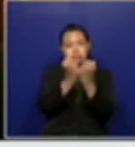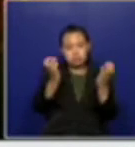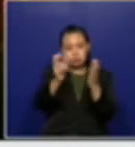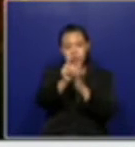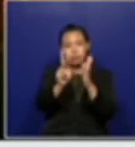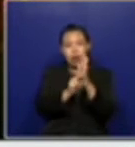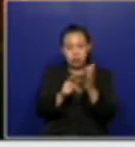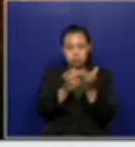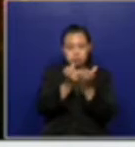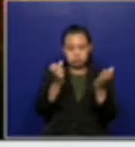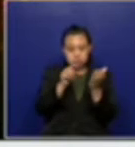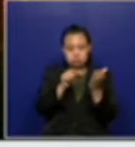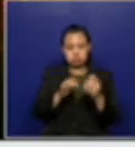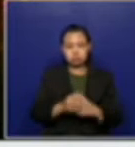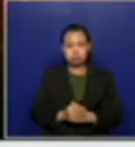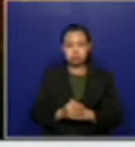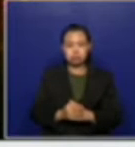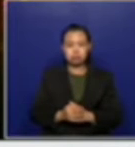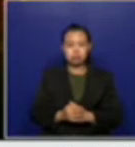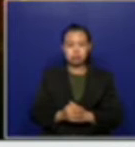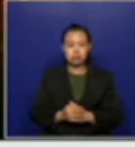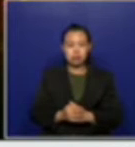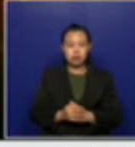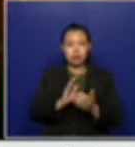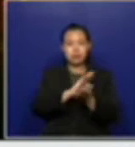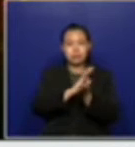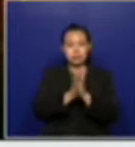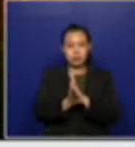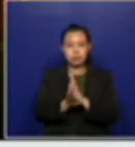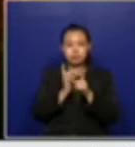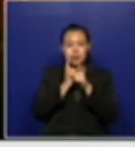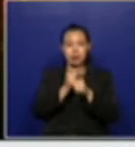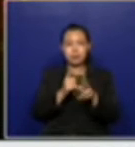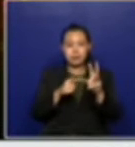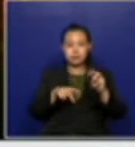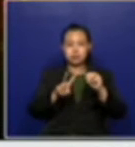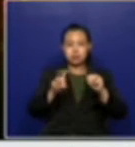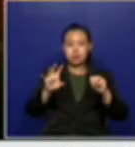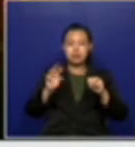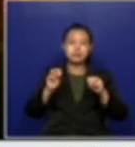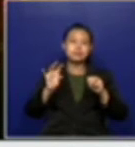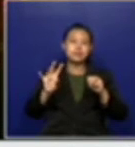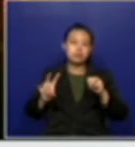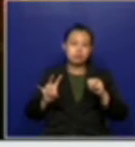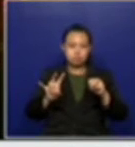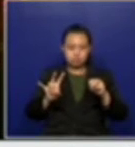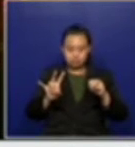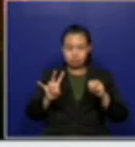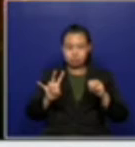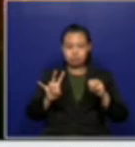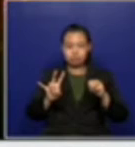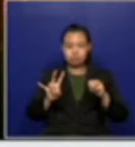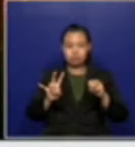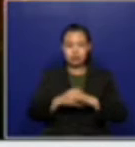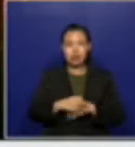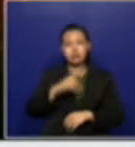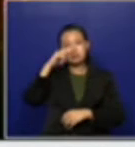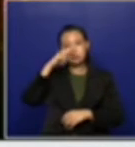ปฏิรูปประเทศตามมาตรา257ที่ต้องการนั้นเขาบอกว่าให้ประเทศช